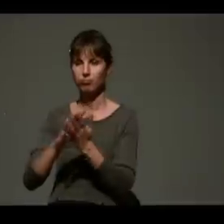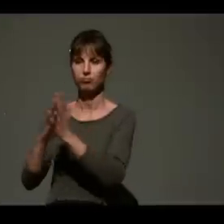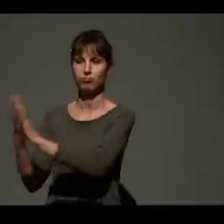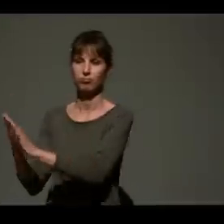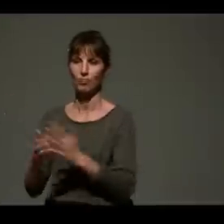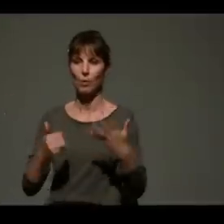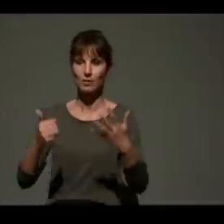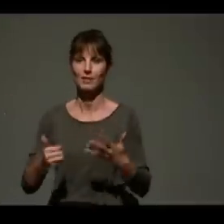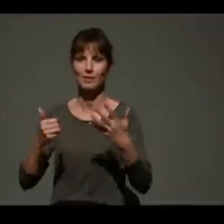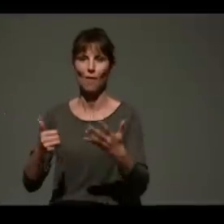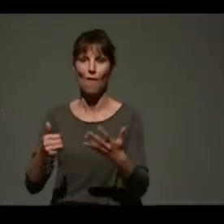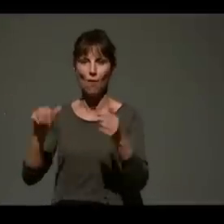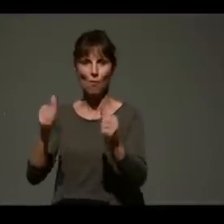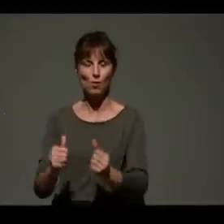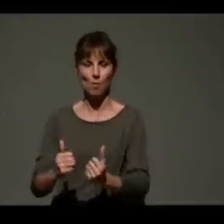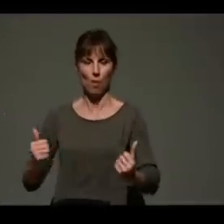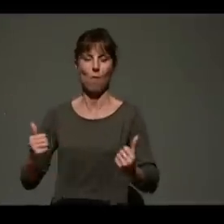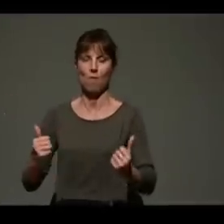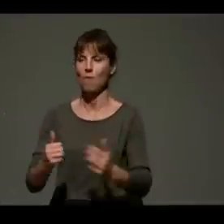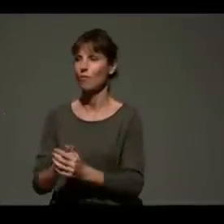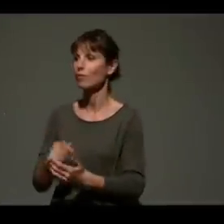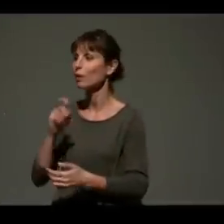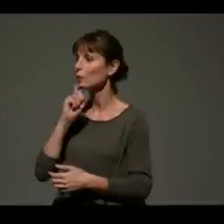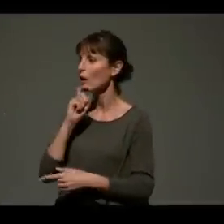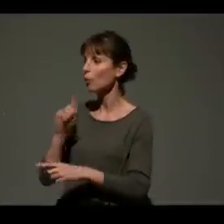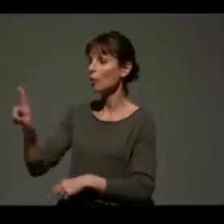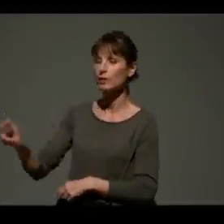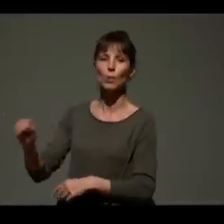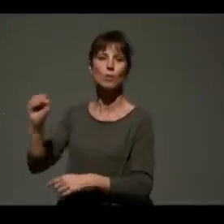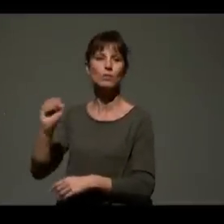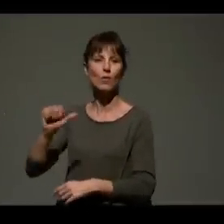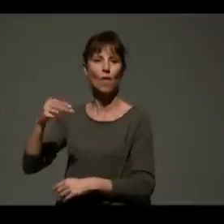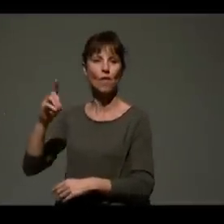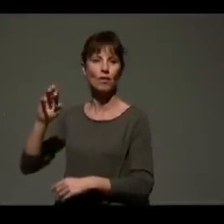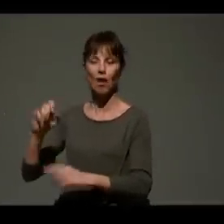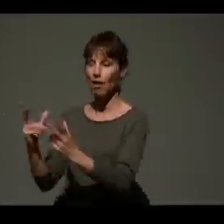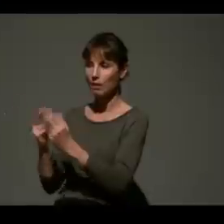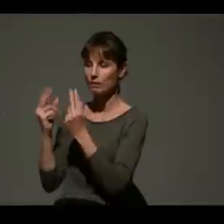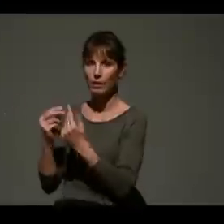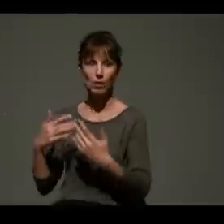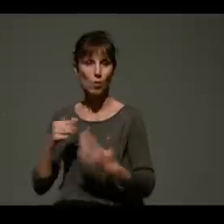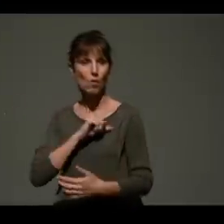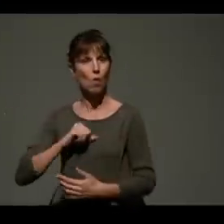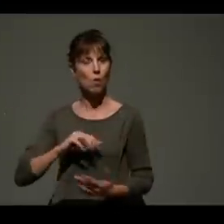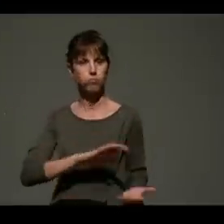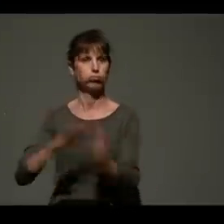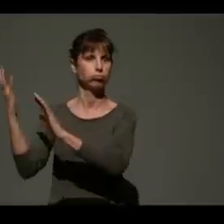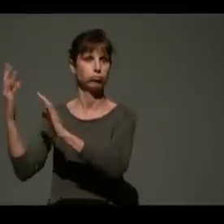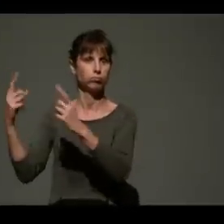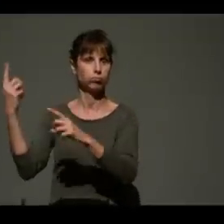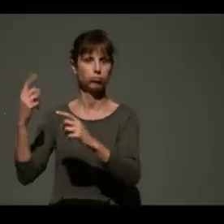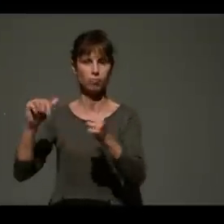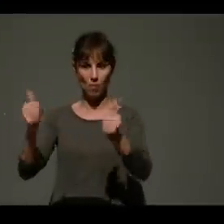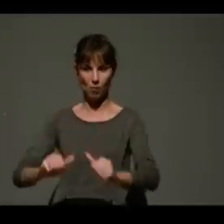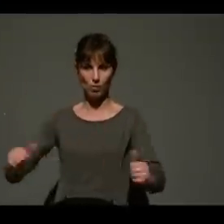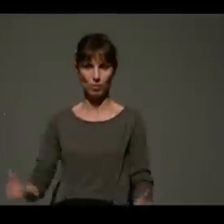évolué en 6 ans au niveau de la morphologie. Sandra, vous nous expliquerez tout à l'heure comment il faut faire. Hein, voyez l'évolution. Hein, elle a complètement changé